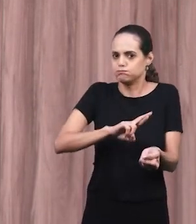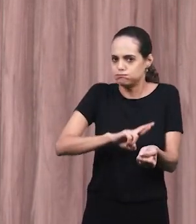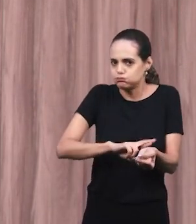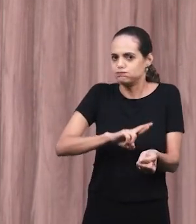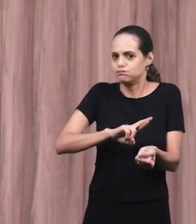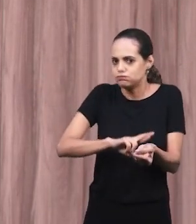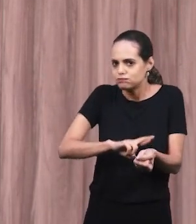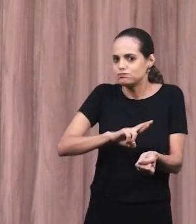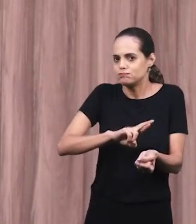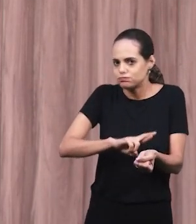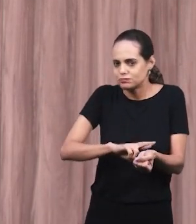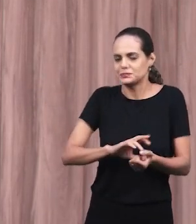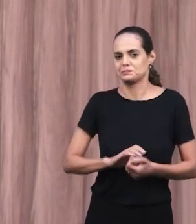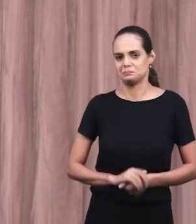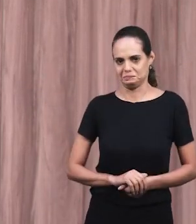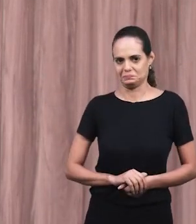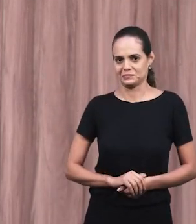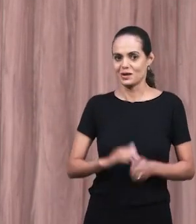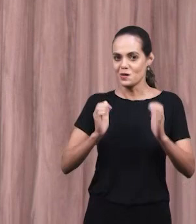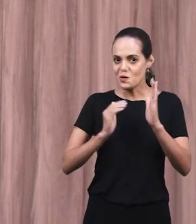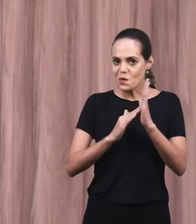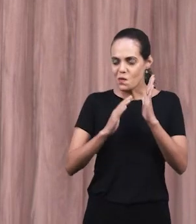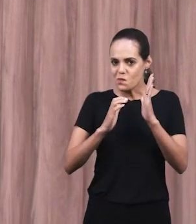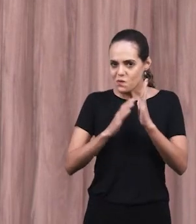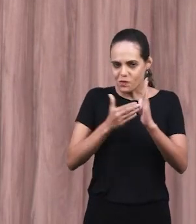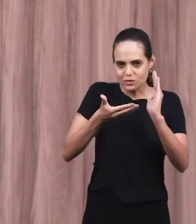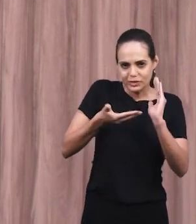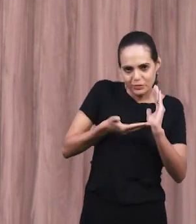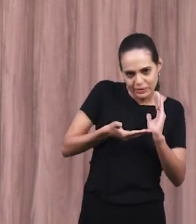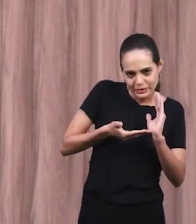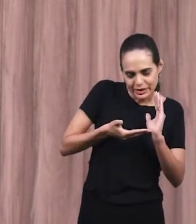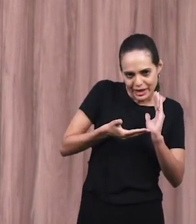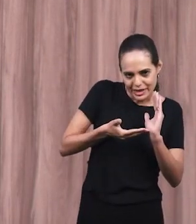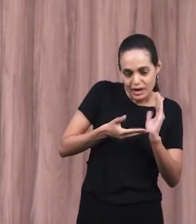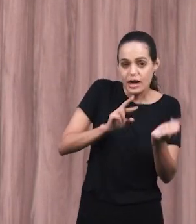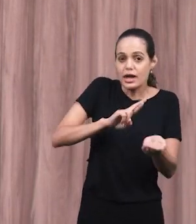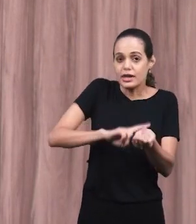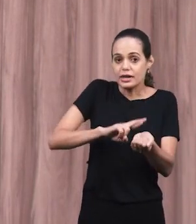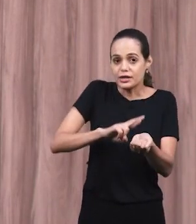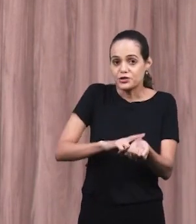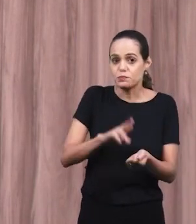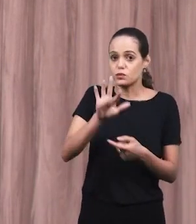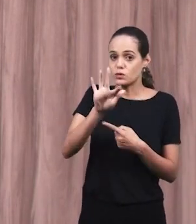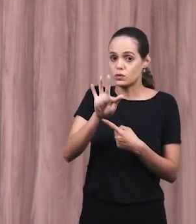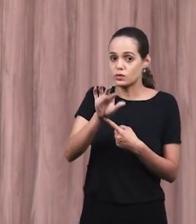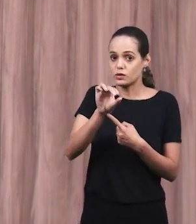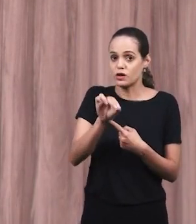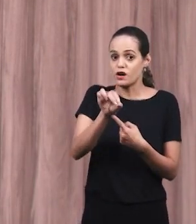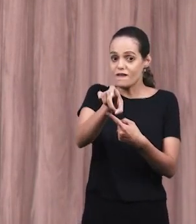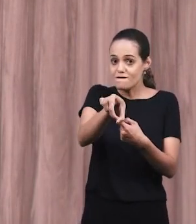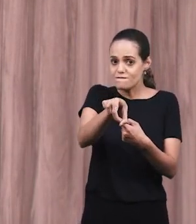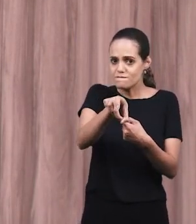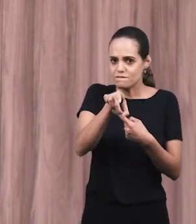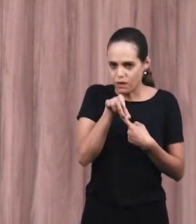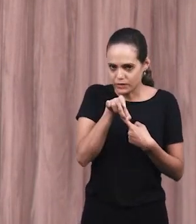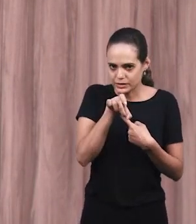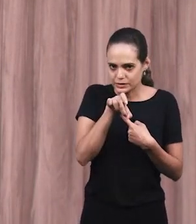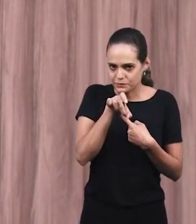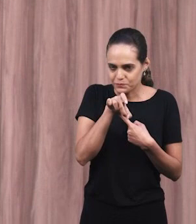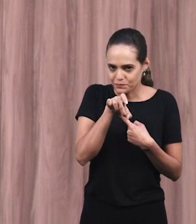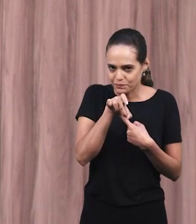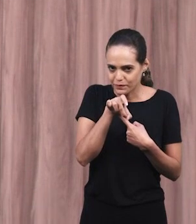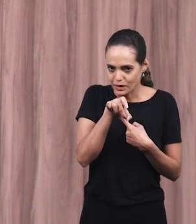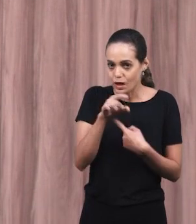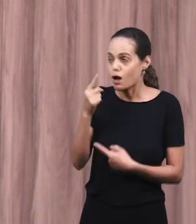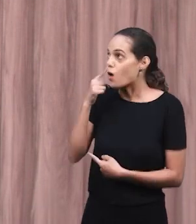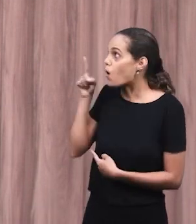Pour la louange J'ai une lampe, le rythme, il s'appelle Fox. Nous allons avoir